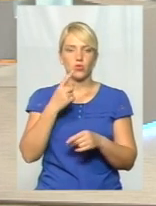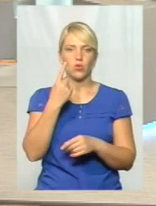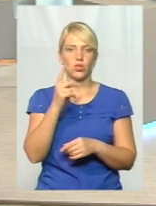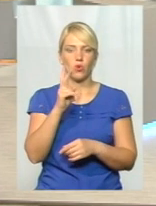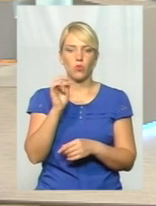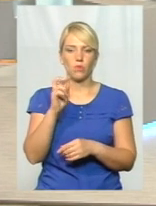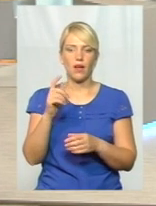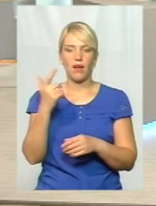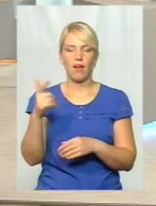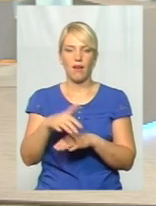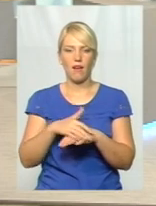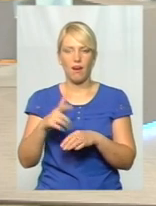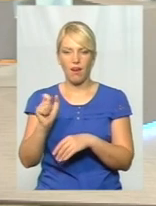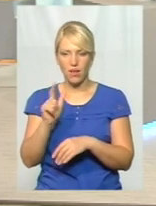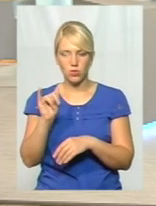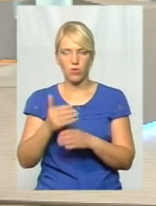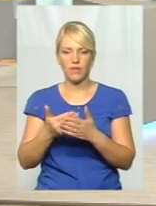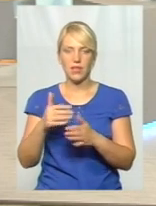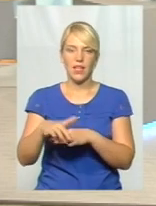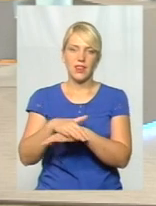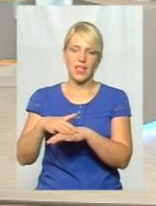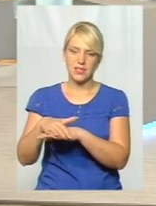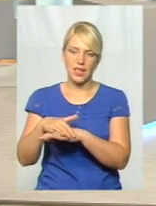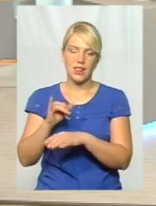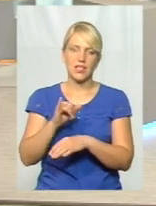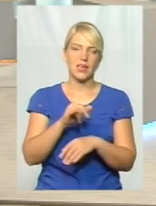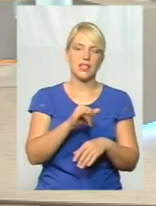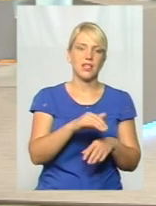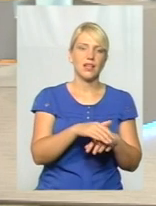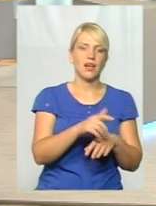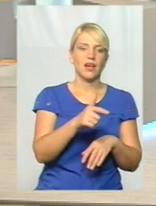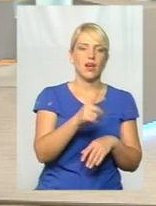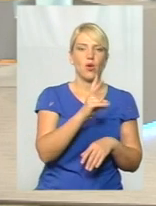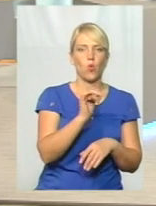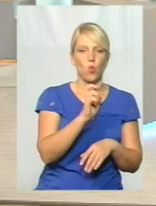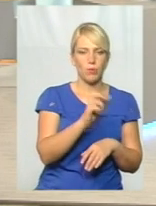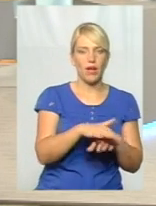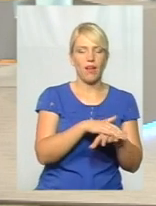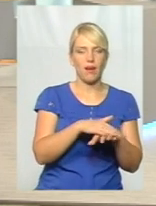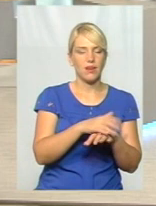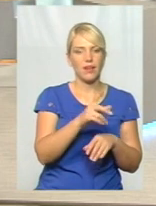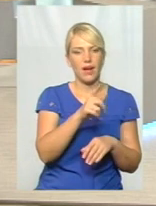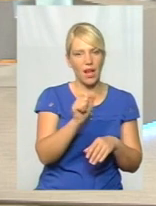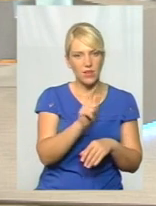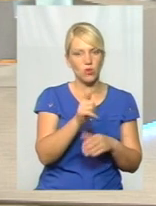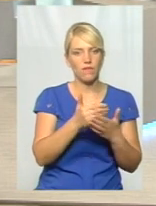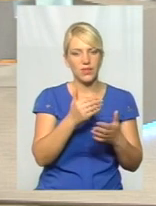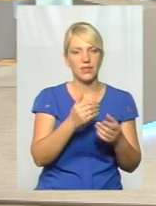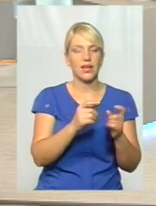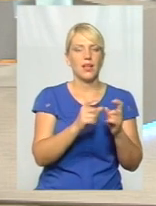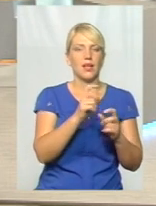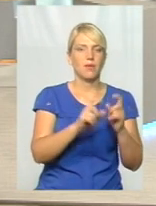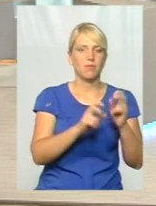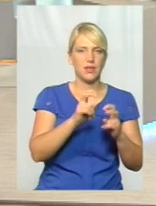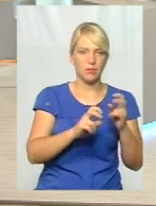газу населення і один куб газу підприємець, це одне фактично те ж саме. Тобто скажуть, якщо встановили тут, то чого населення не встановити? Ну, знову ж,